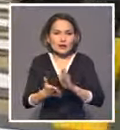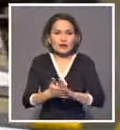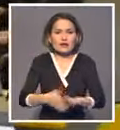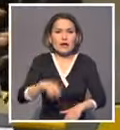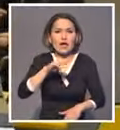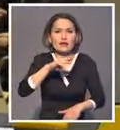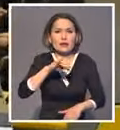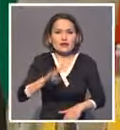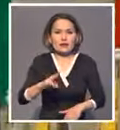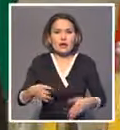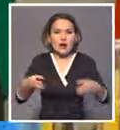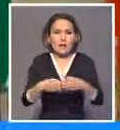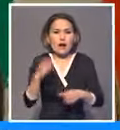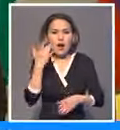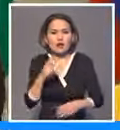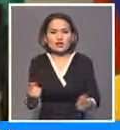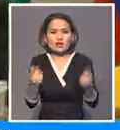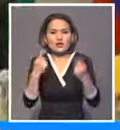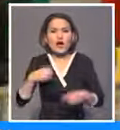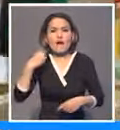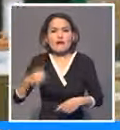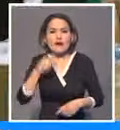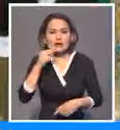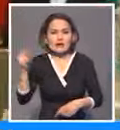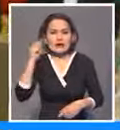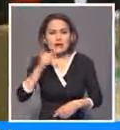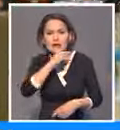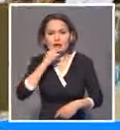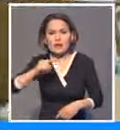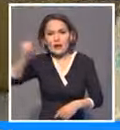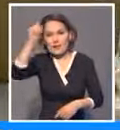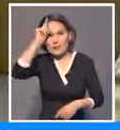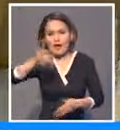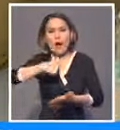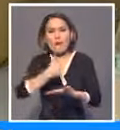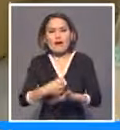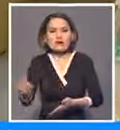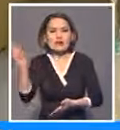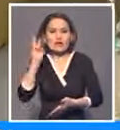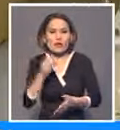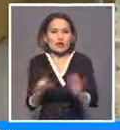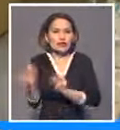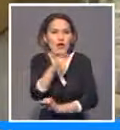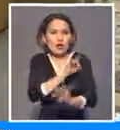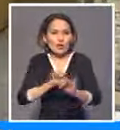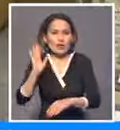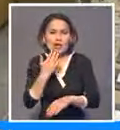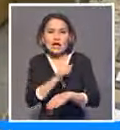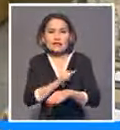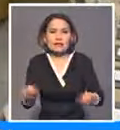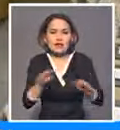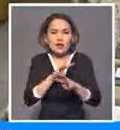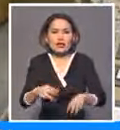Келіссөздерді дегерандық делегациямен АқШ, Ұлыбритания, Франция, Қытай, Ресей және Германия бас дипломаттары жүргізіп жатыр. Сыртқы істер